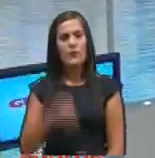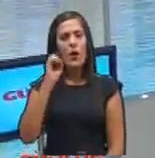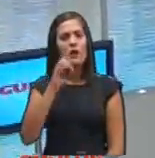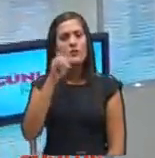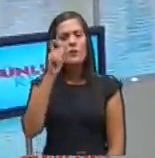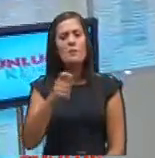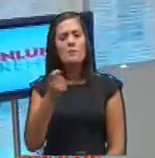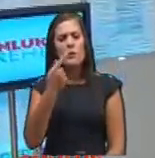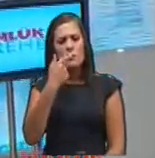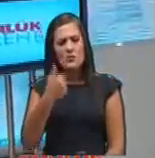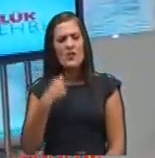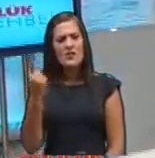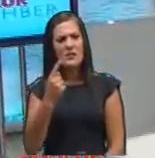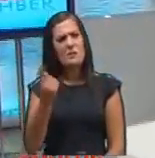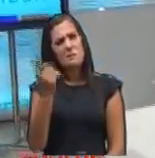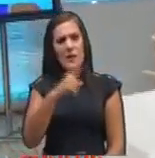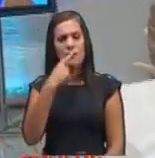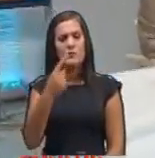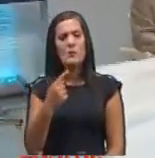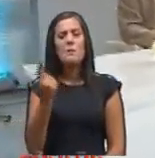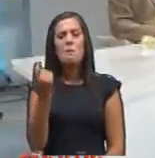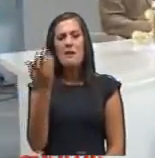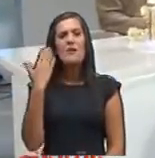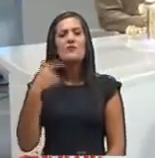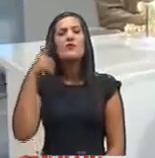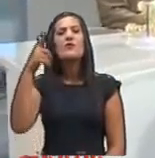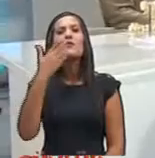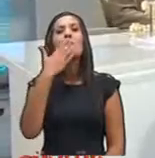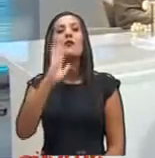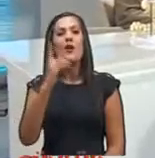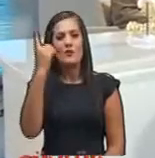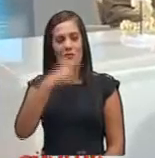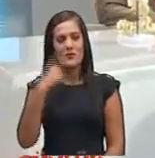Hocam, söylediğiniz şeyi şimdi bir daha söyleyin. Az önce yayında değildik çünkü.